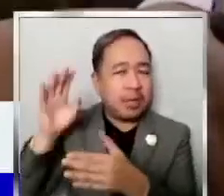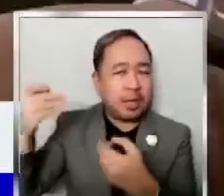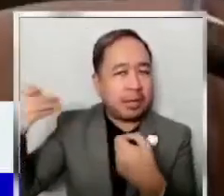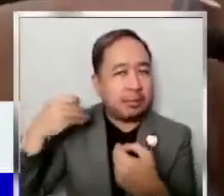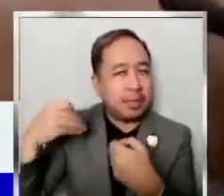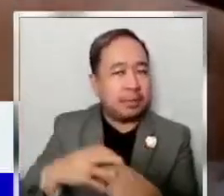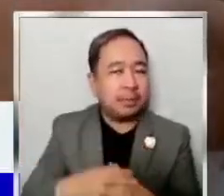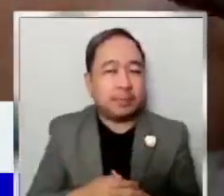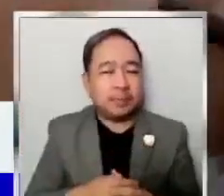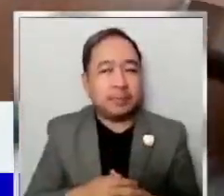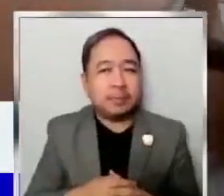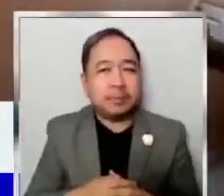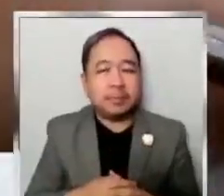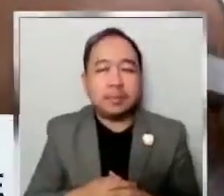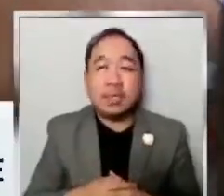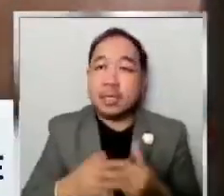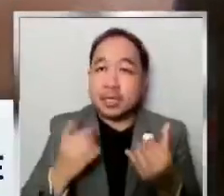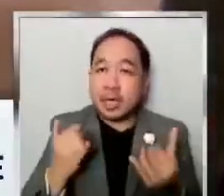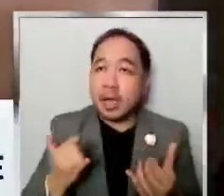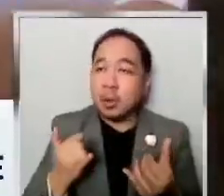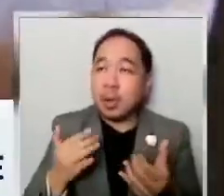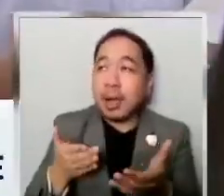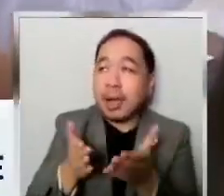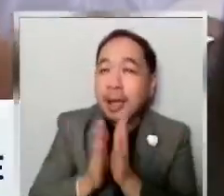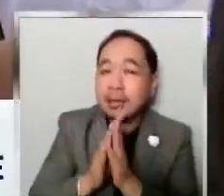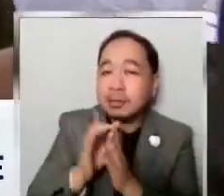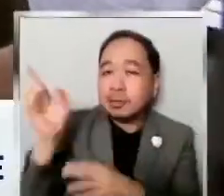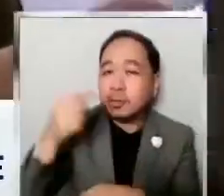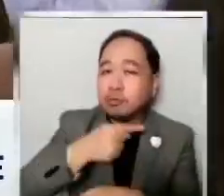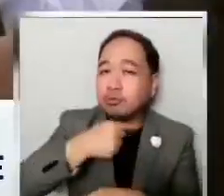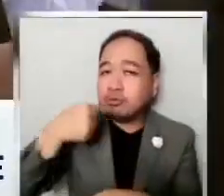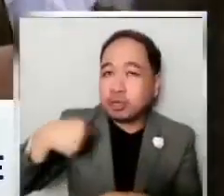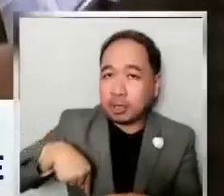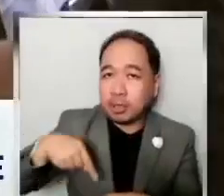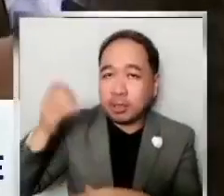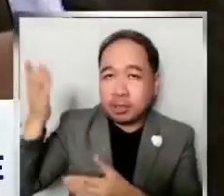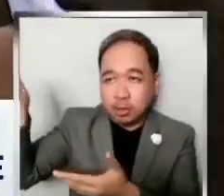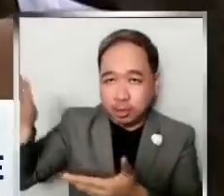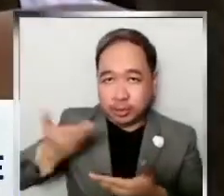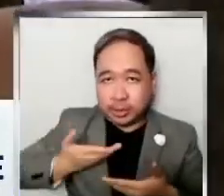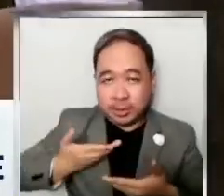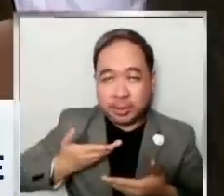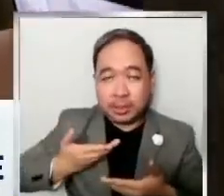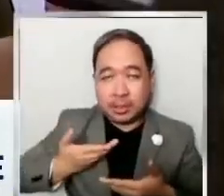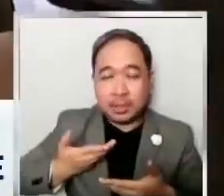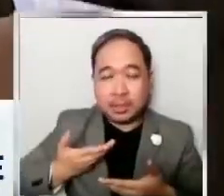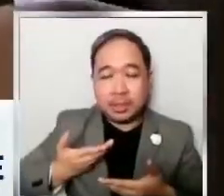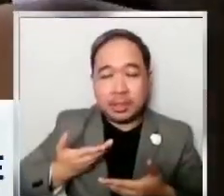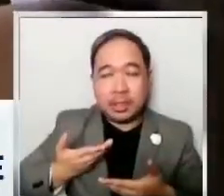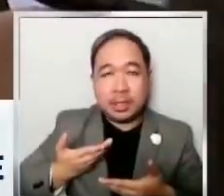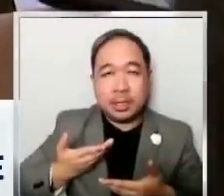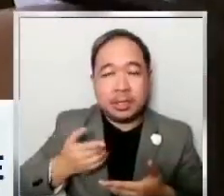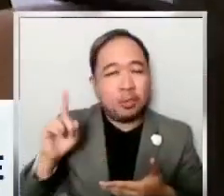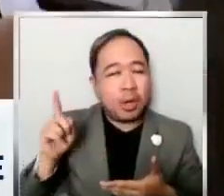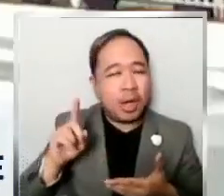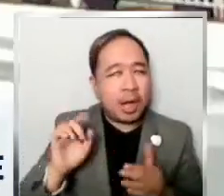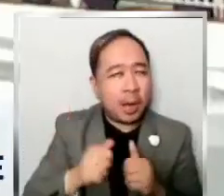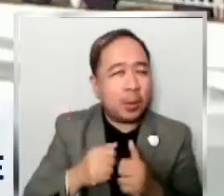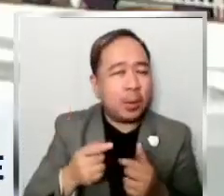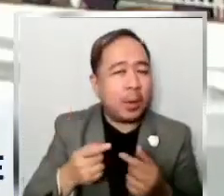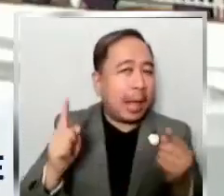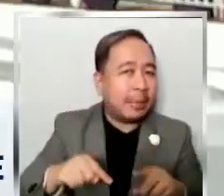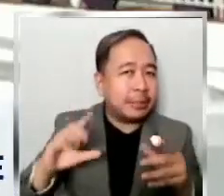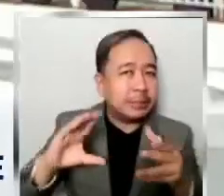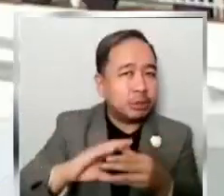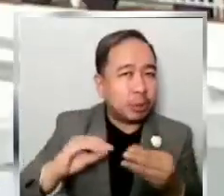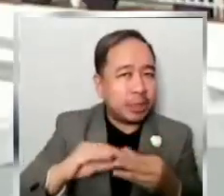Defense Attaché of China to submit also sa atin kung how they see things, what happened in the area. Sa